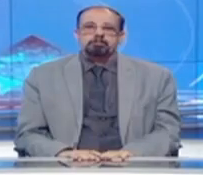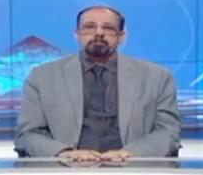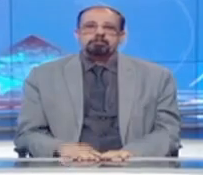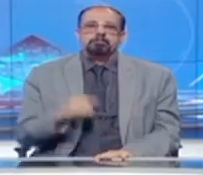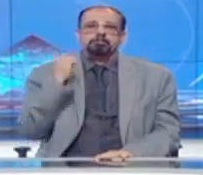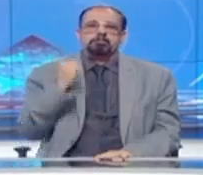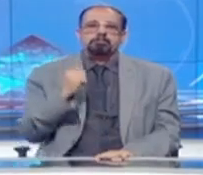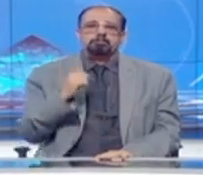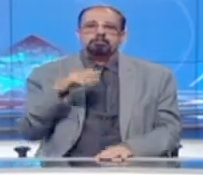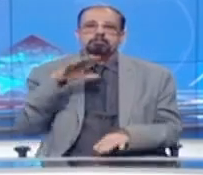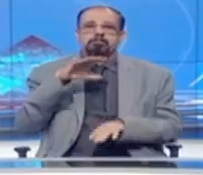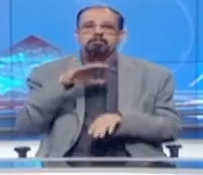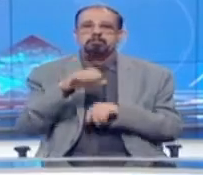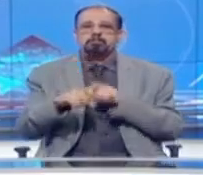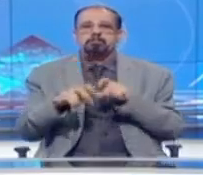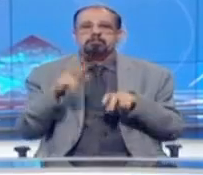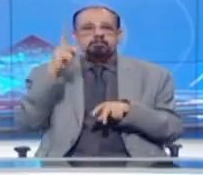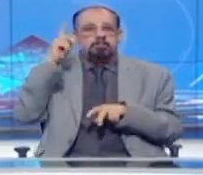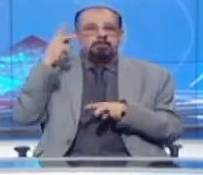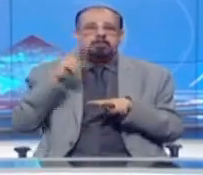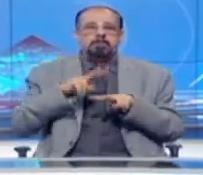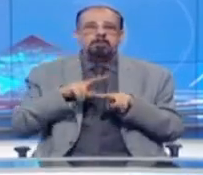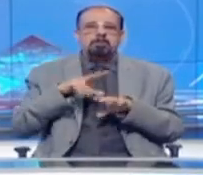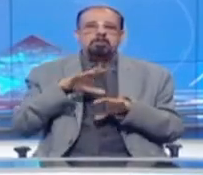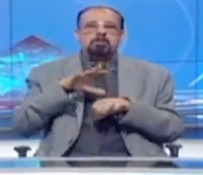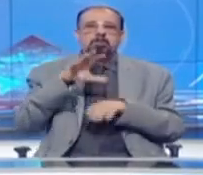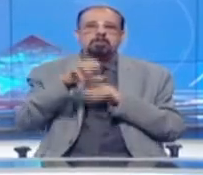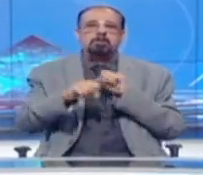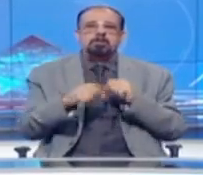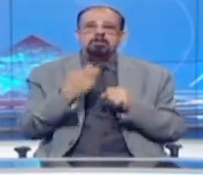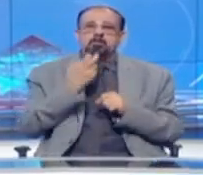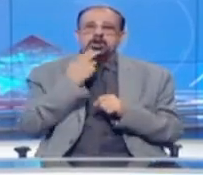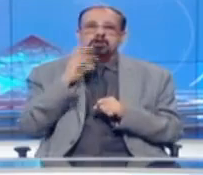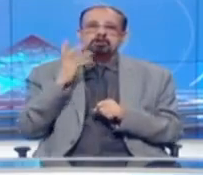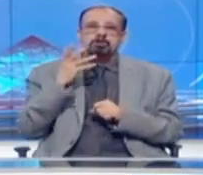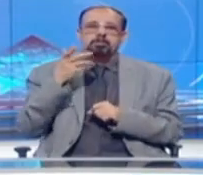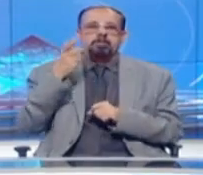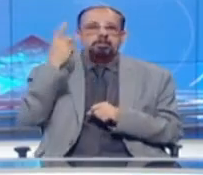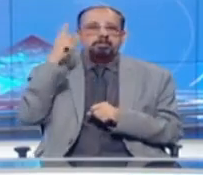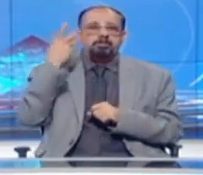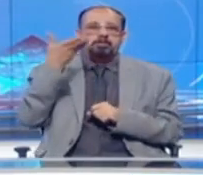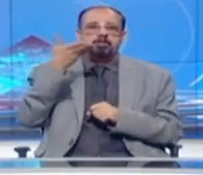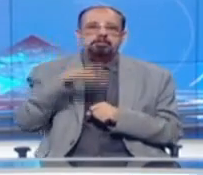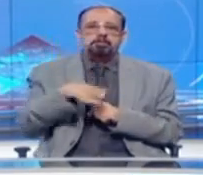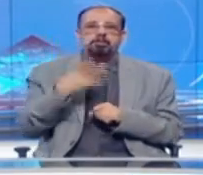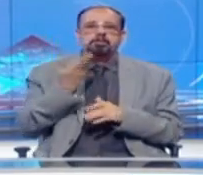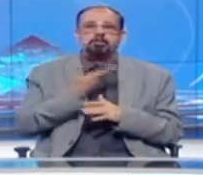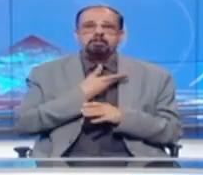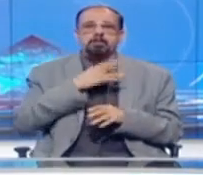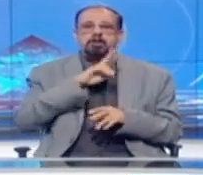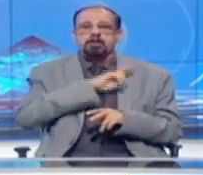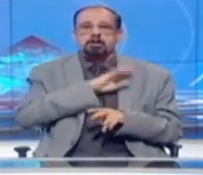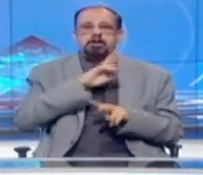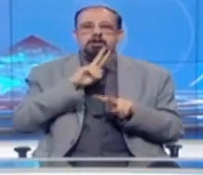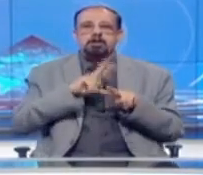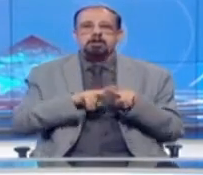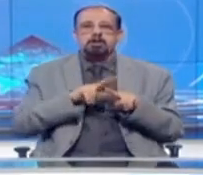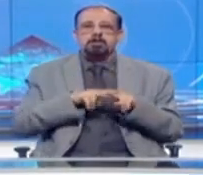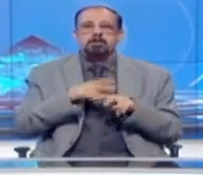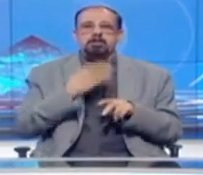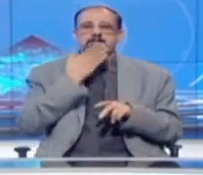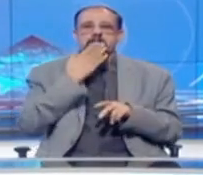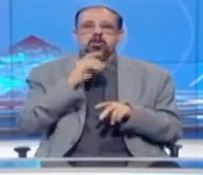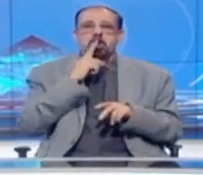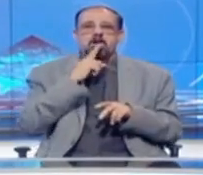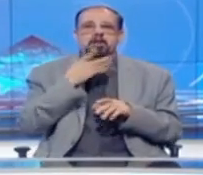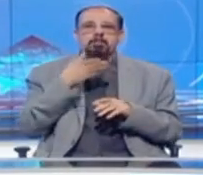في الأراضي الفلسطينية المحتلة استشهد فلسطيني برصاص قوات الاحتلال الإسرائيلي في طول كرم بشمال غرب